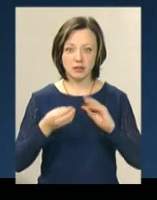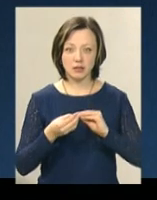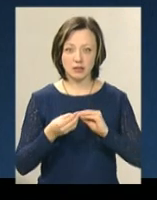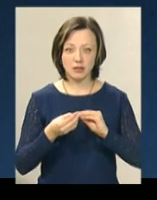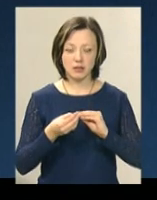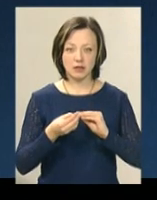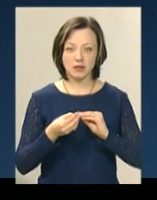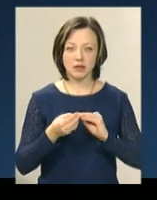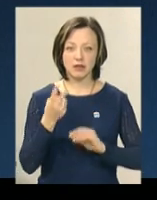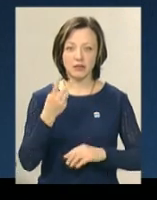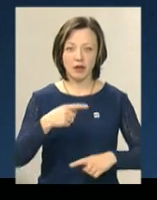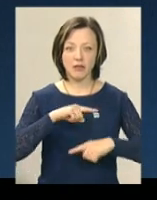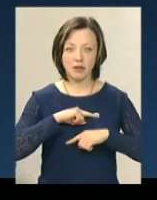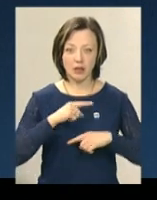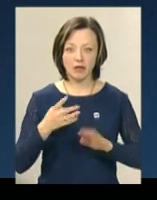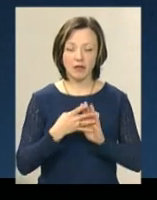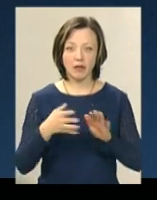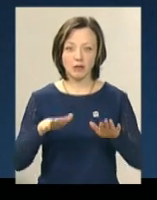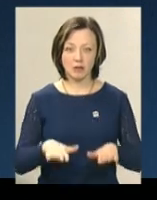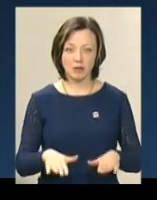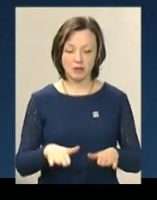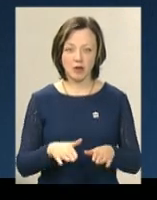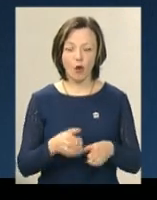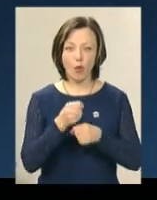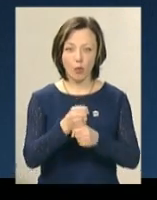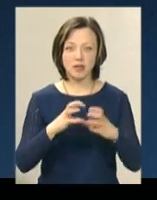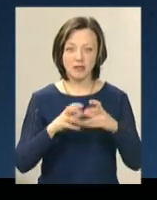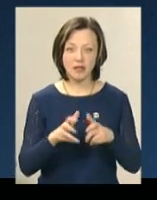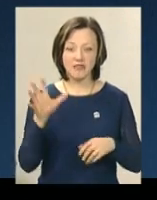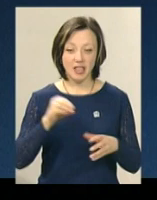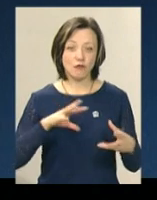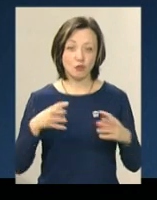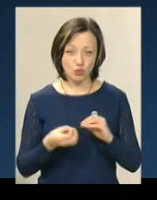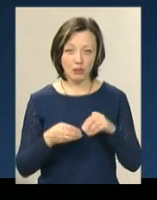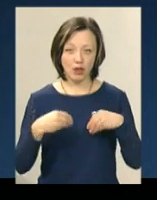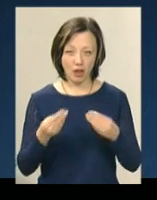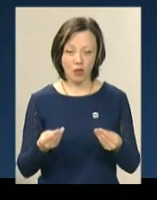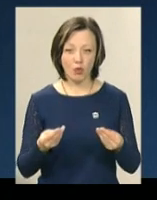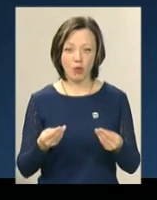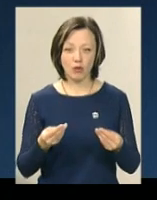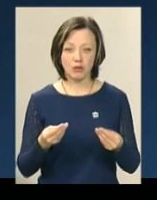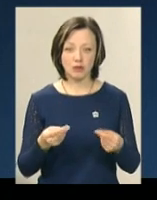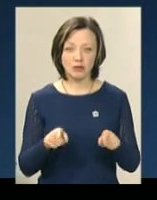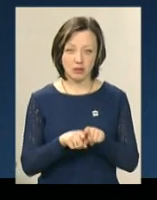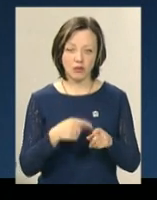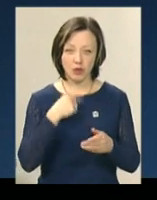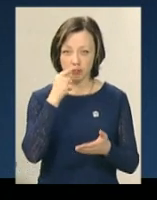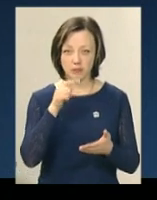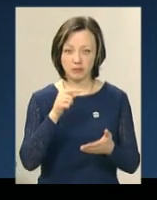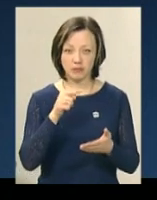Також два фінала і дев'яте місце на етапу Кубки світу. Але усе в сумі дало результат, що я